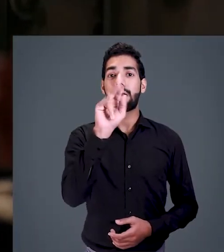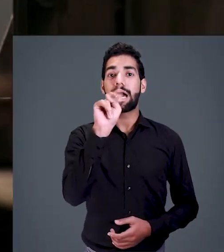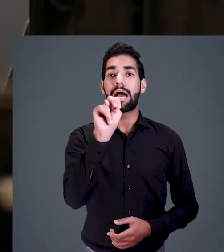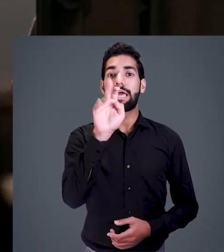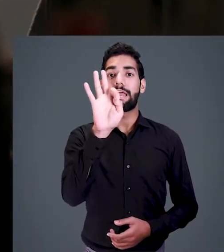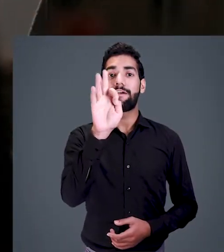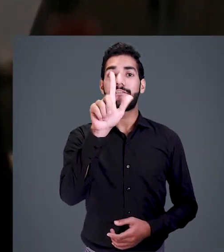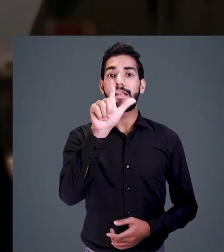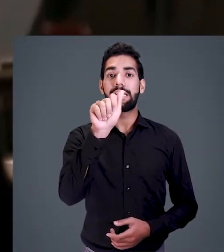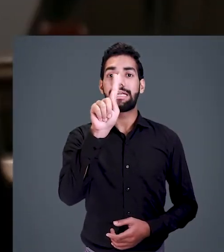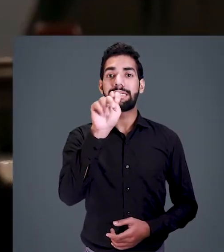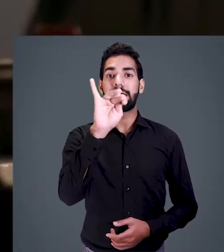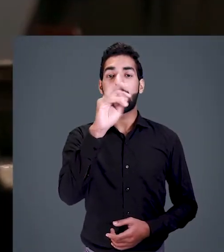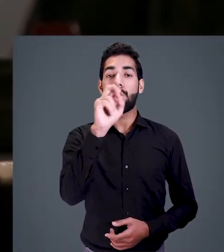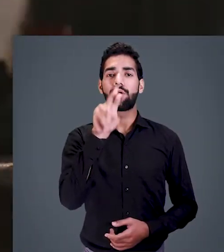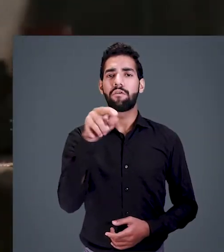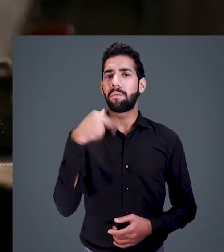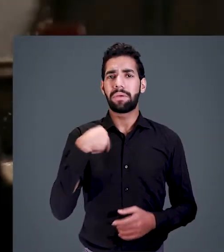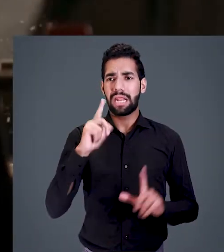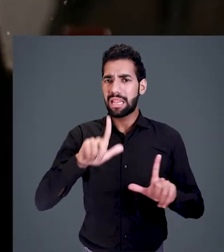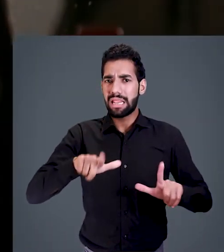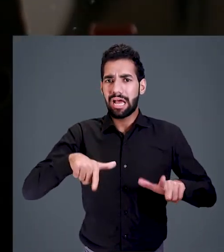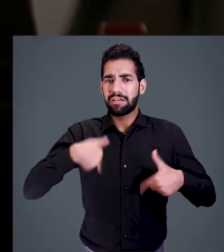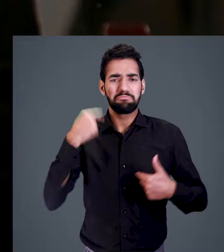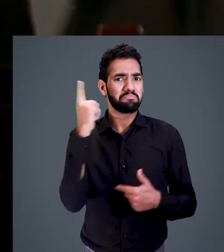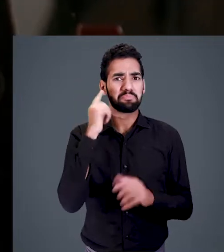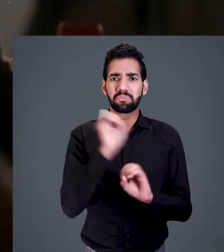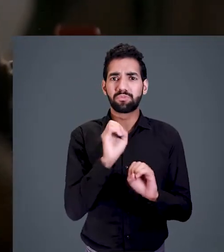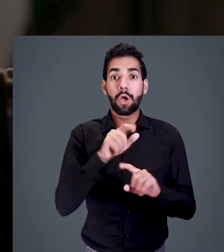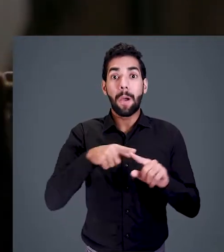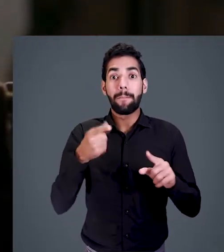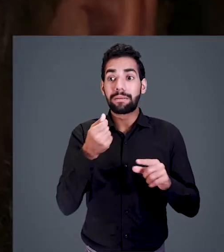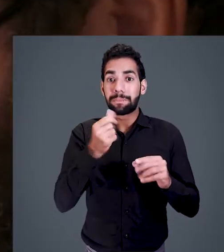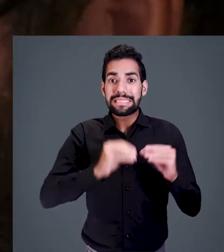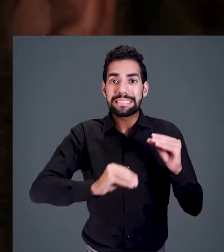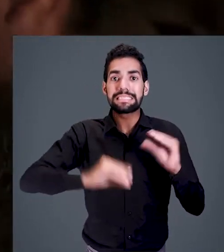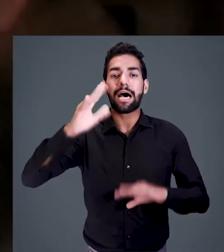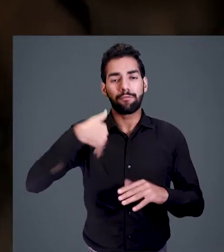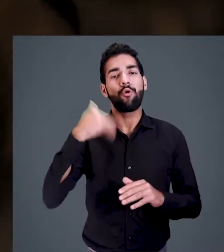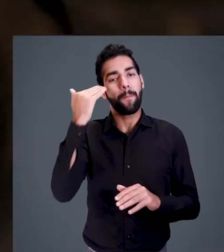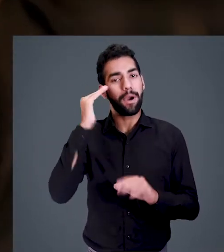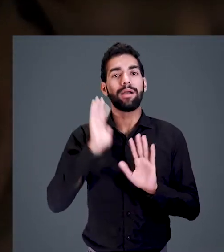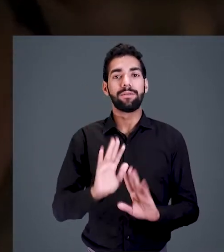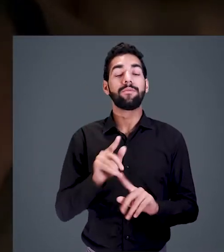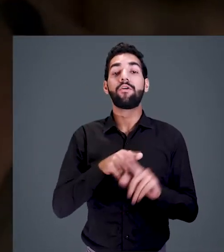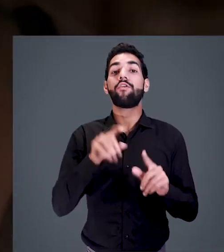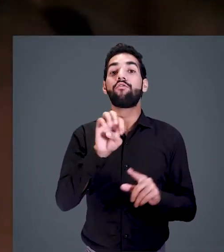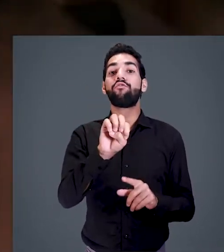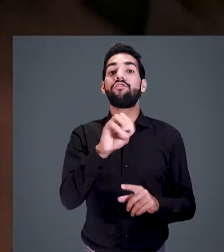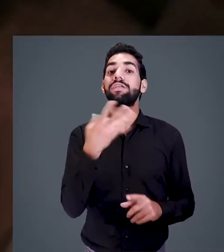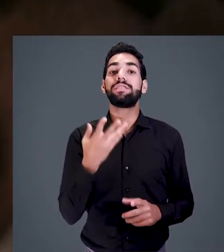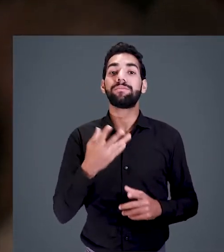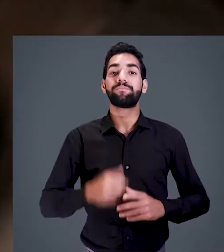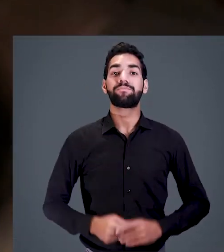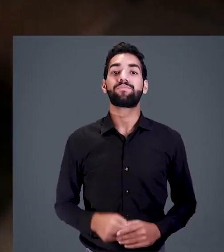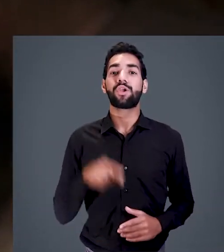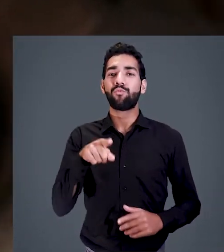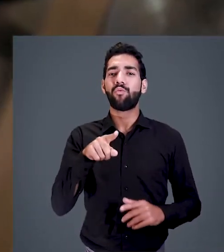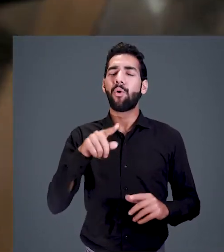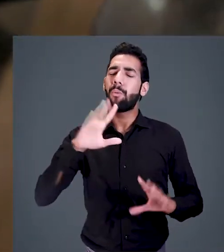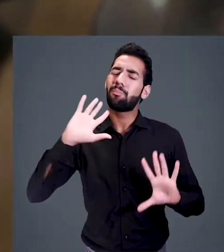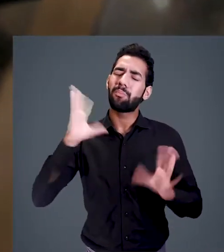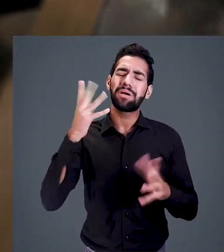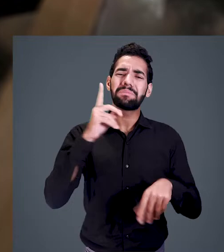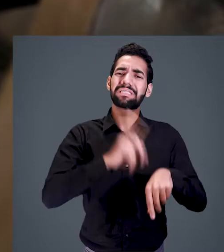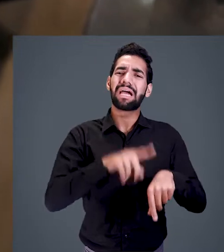یہ جو لفظ ہے انفلیشن، یہ میں نے کبھی زندگی میں نہیں سنا تھا، لیکن مہنگائی کے بارے میں مجھے پتہ ہے، کیونکہ یہ